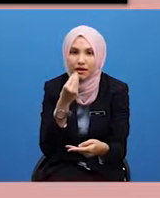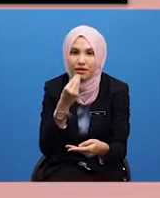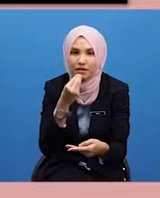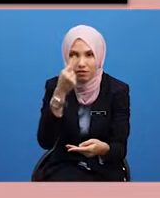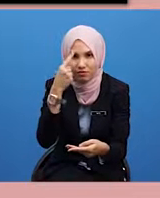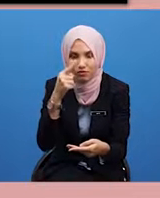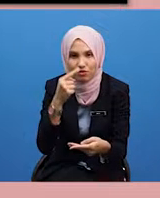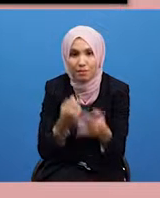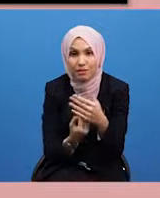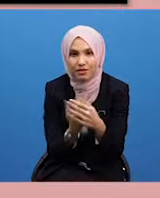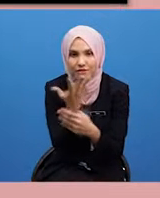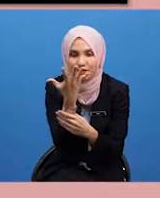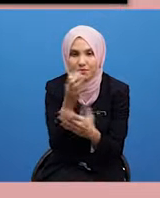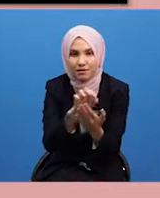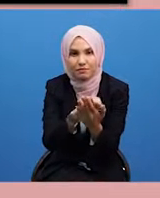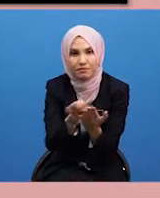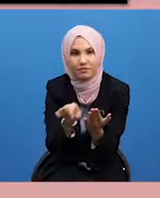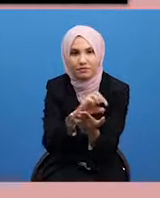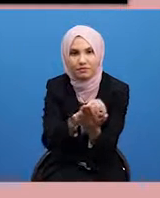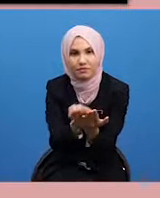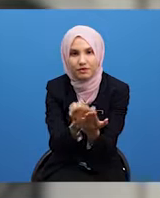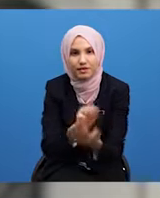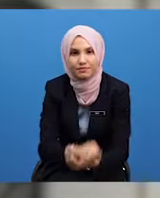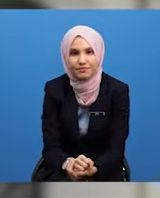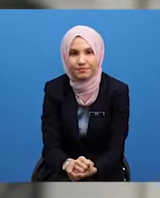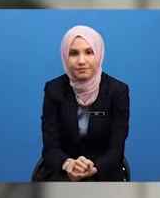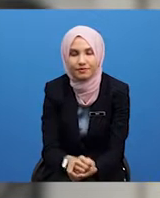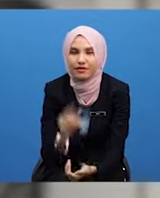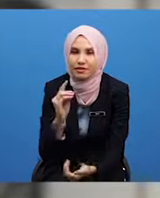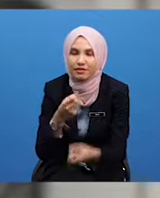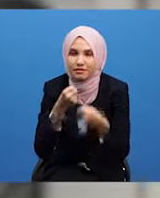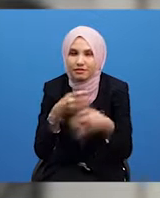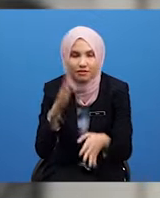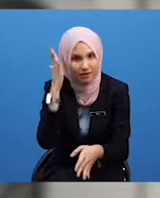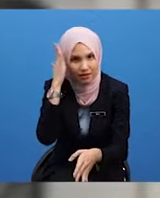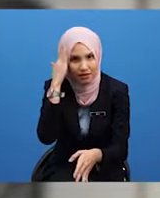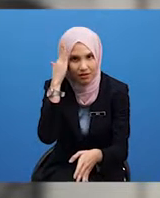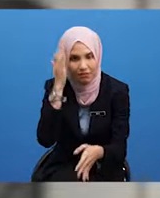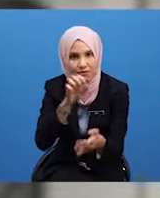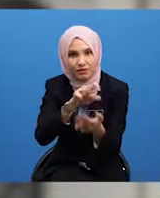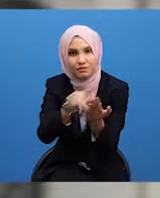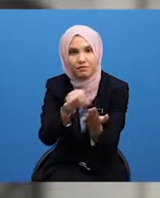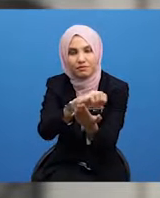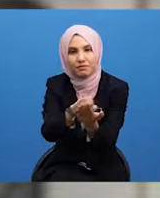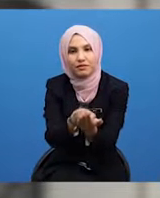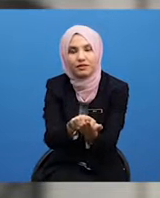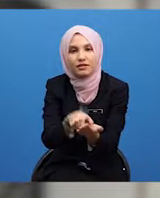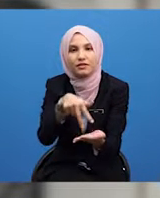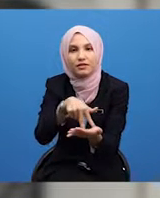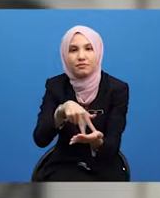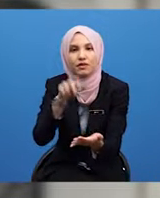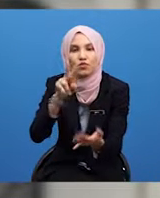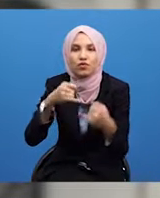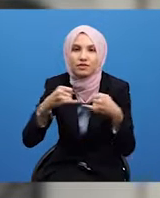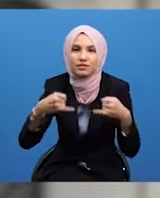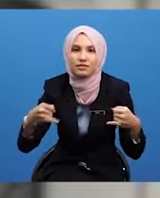untuk percambahan biji benih. Kita sudah ketahui bahawa biji benih ini terdiri daripada dua jenis,